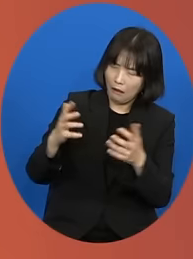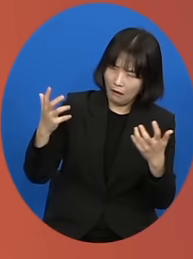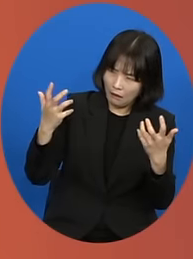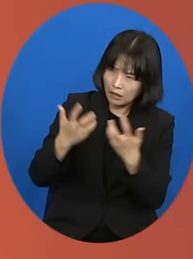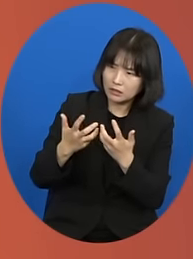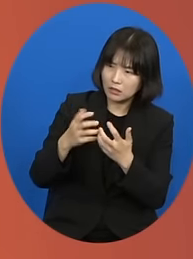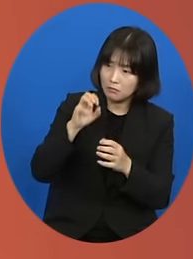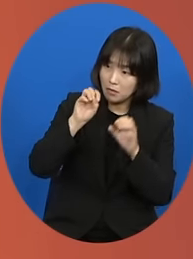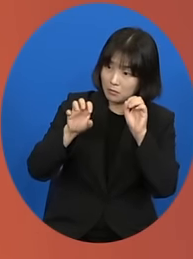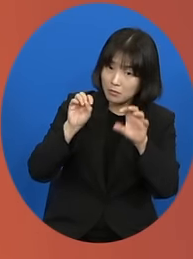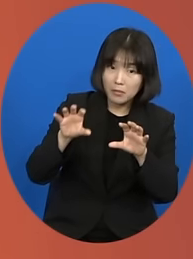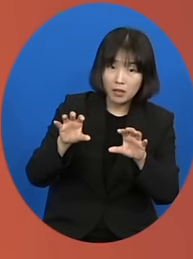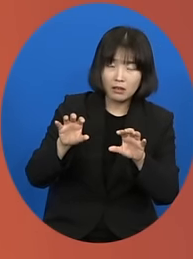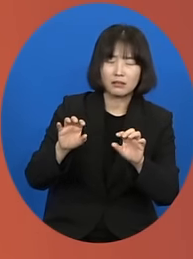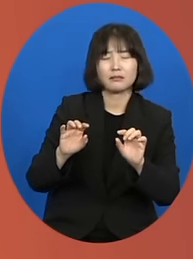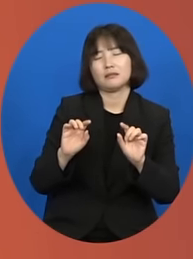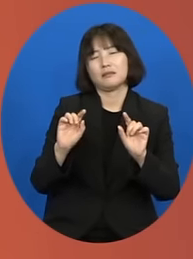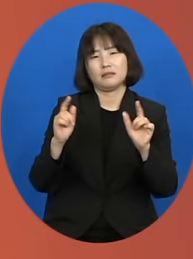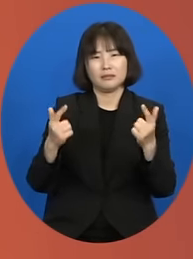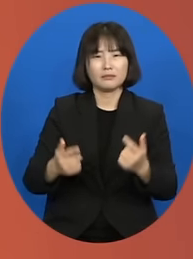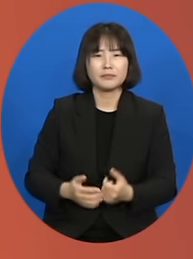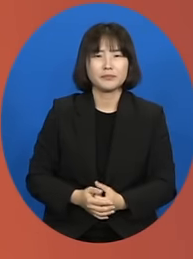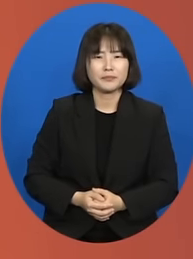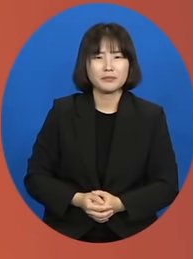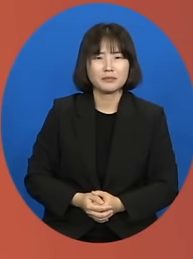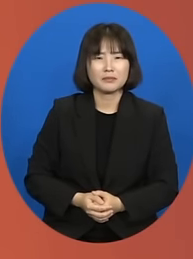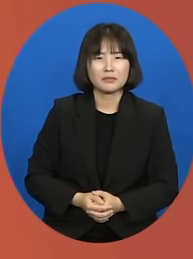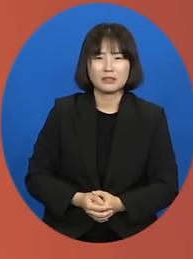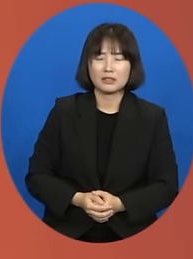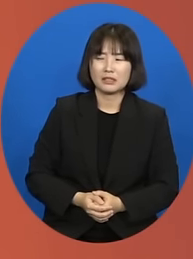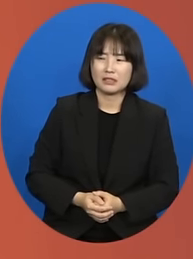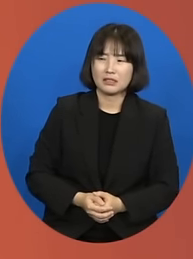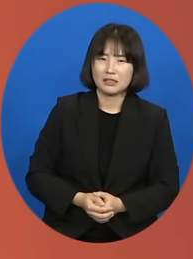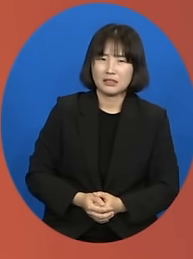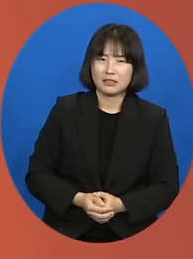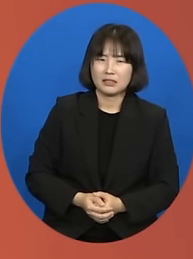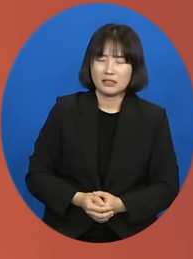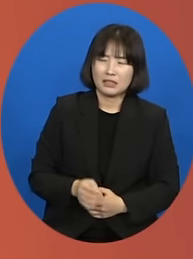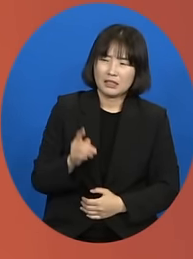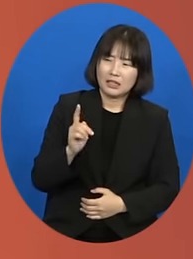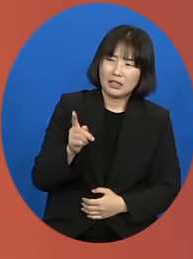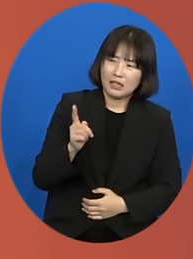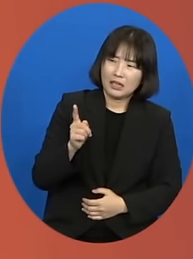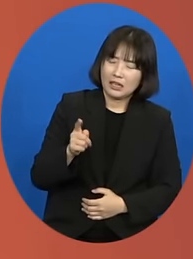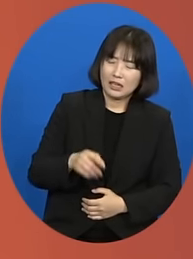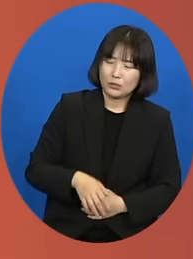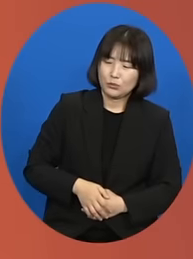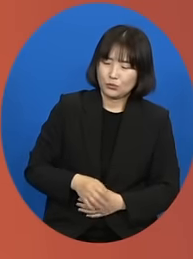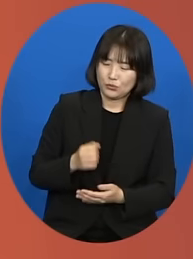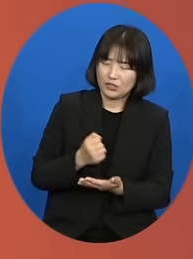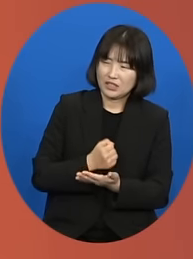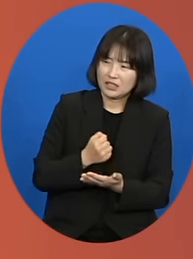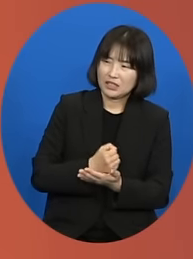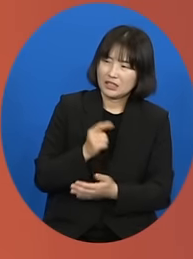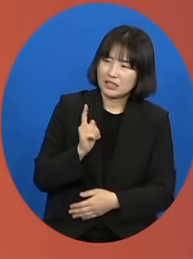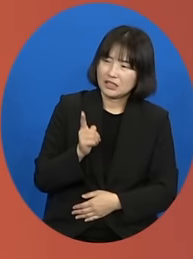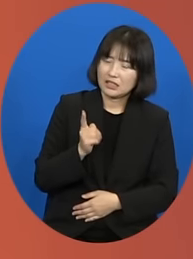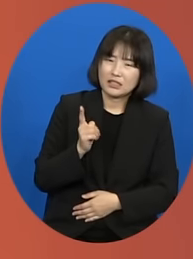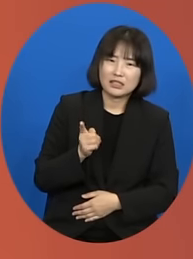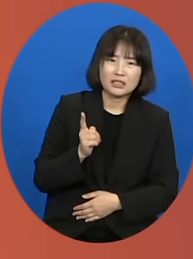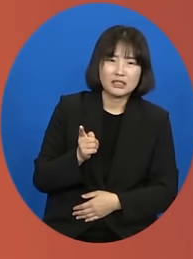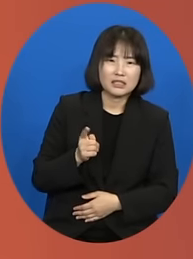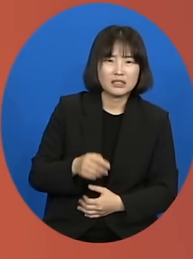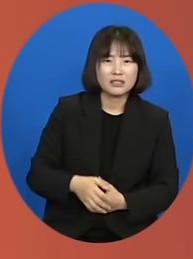얘기했을까요? 아니요. 아이고, 저분 참 딱하다, 딱해. 아니,